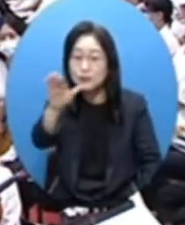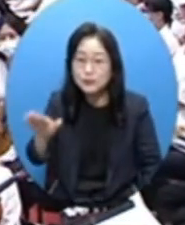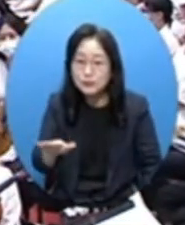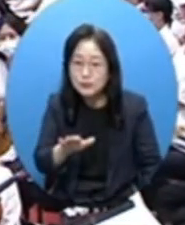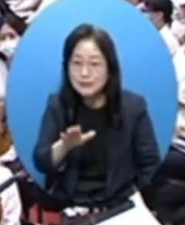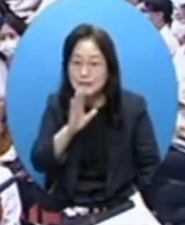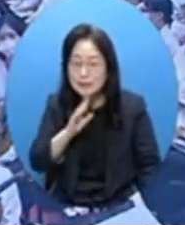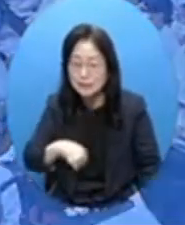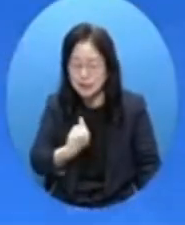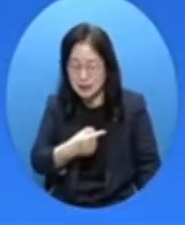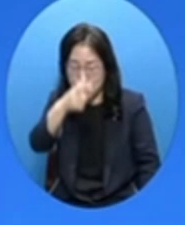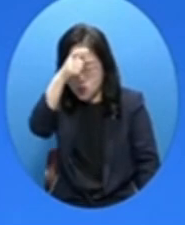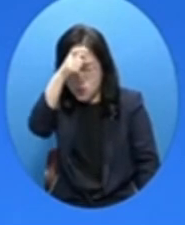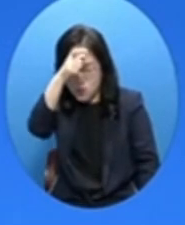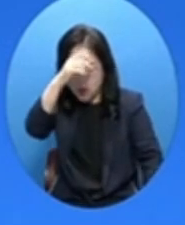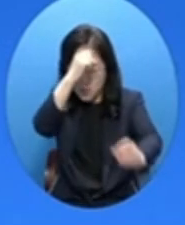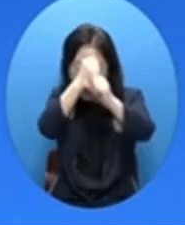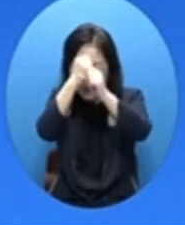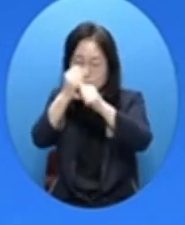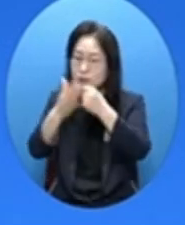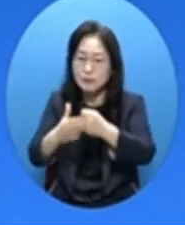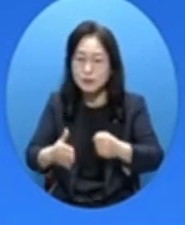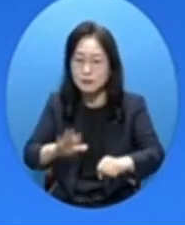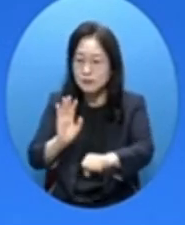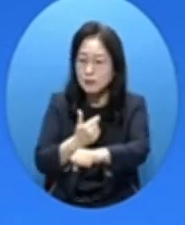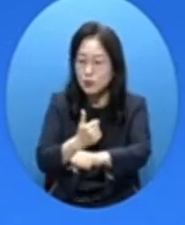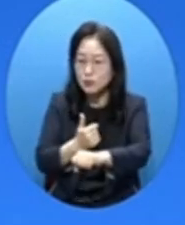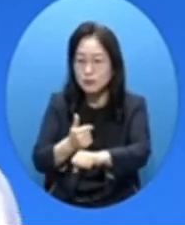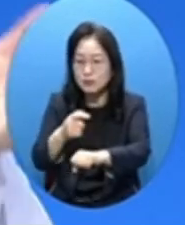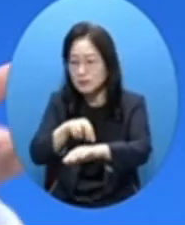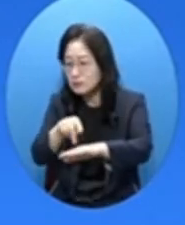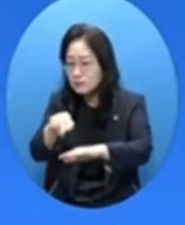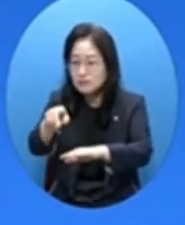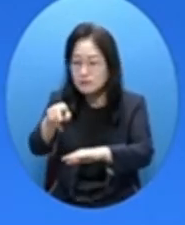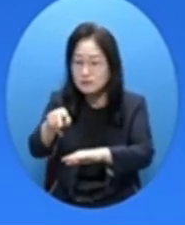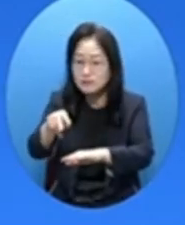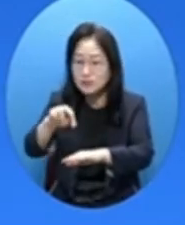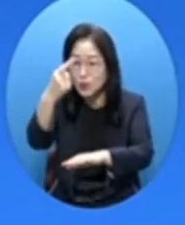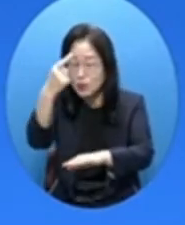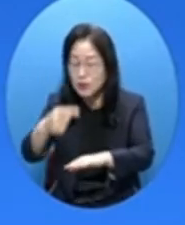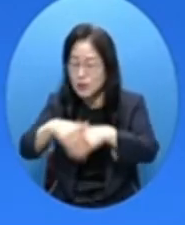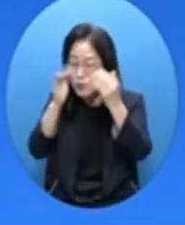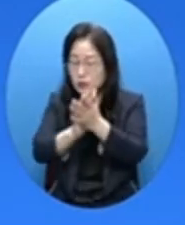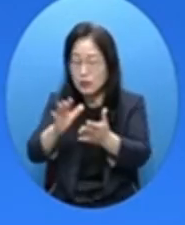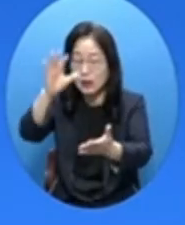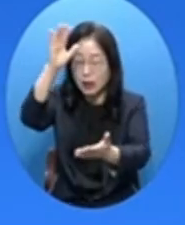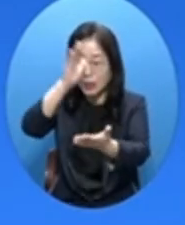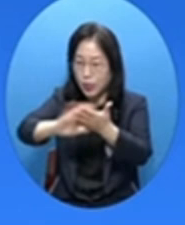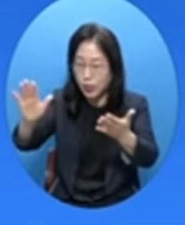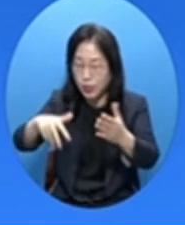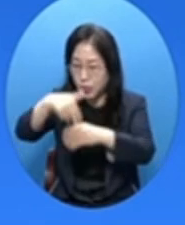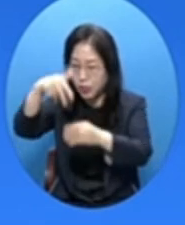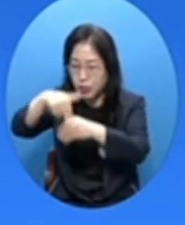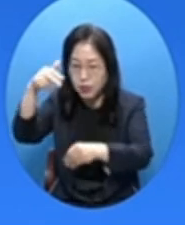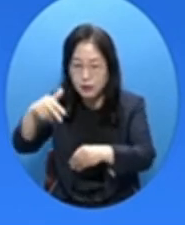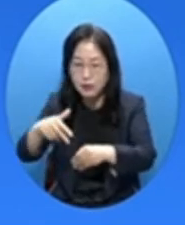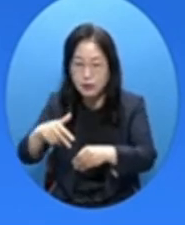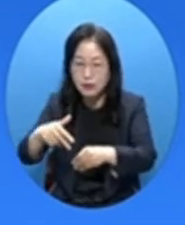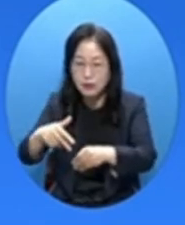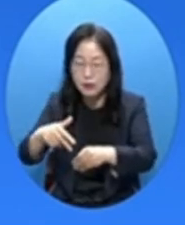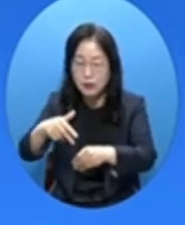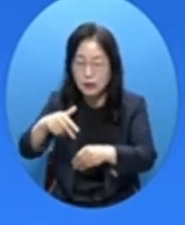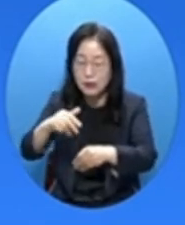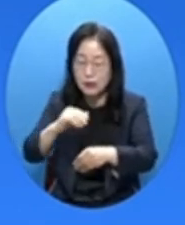얼마나 자각하고 고집에서인지 이렇게 잘못된 길을 가면서도 모든 걸 다 잃고 가장 낮은 자리에